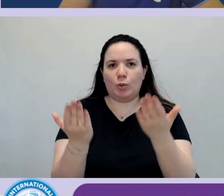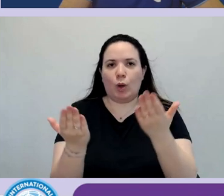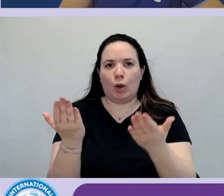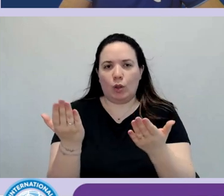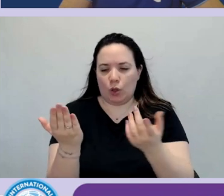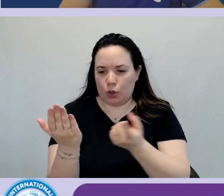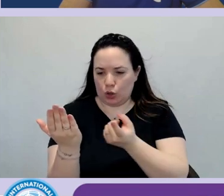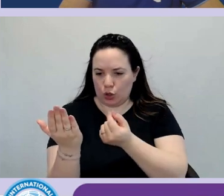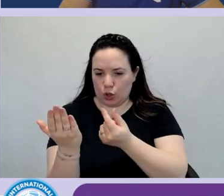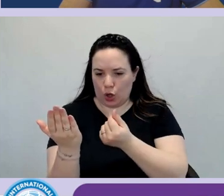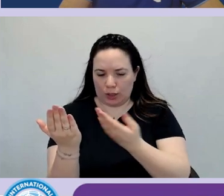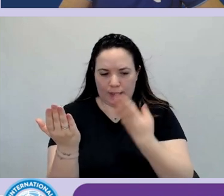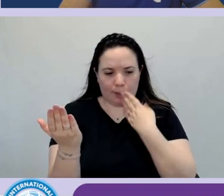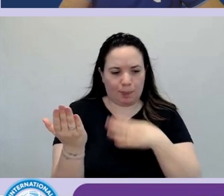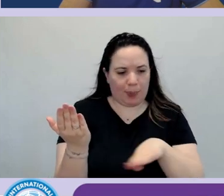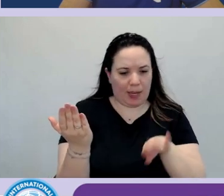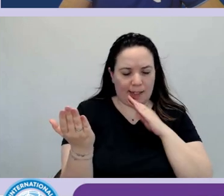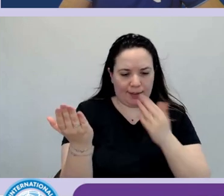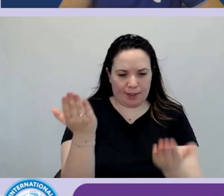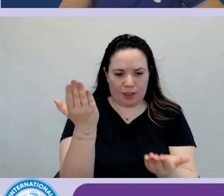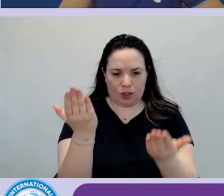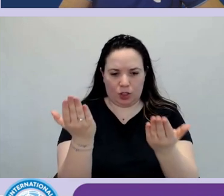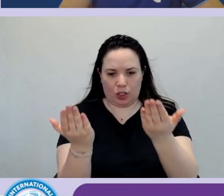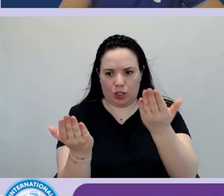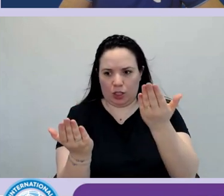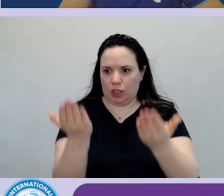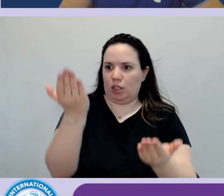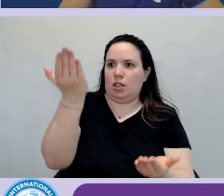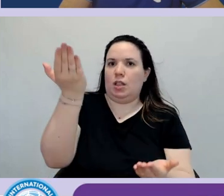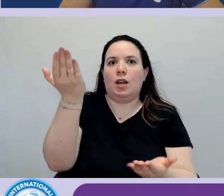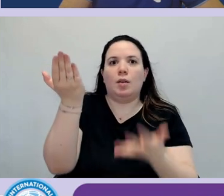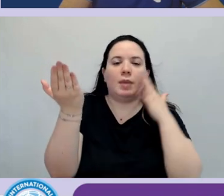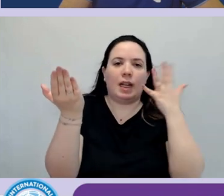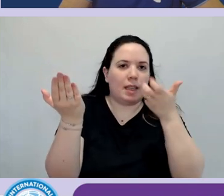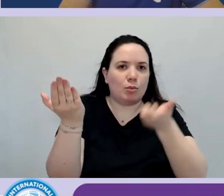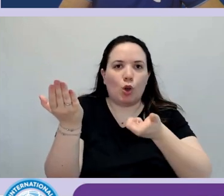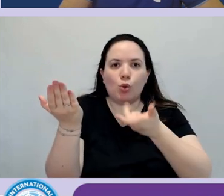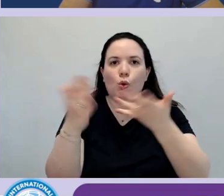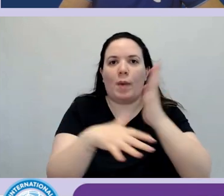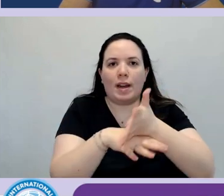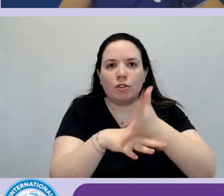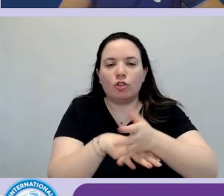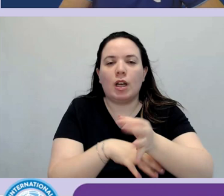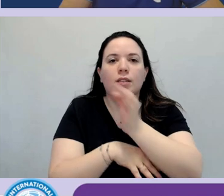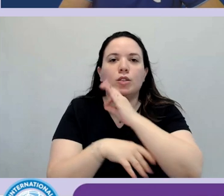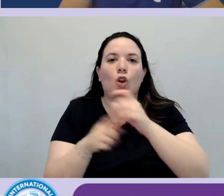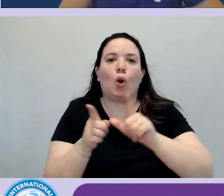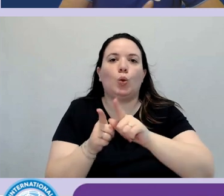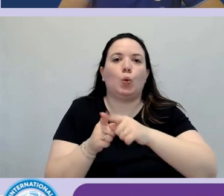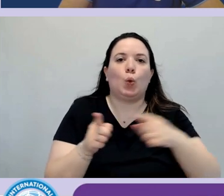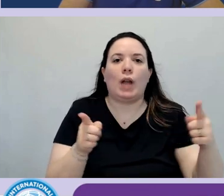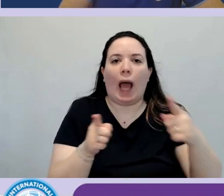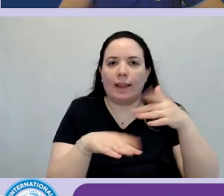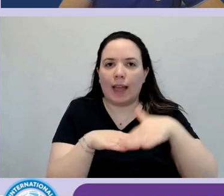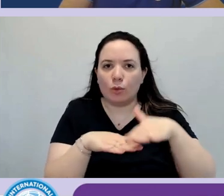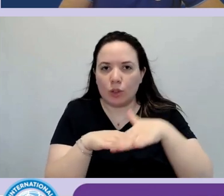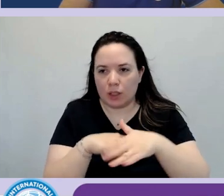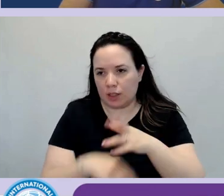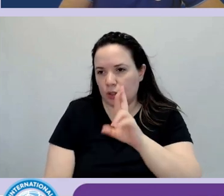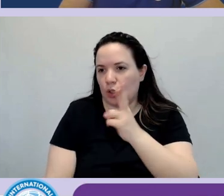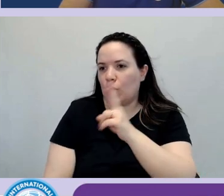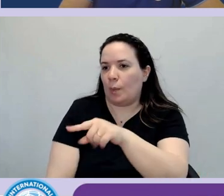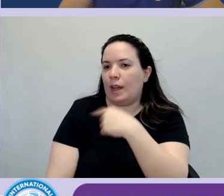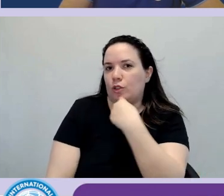e i benefici previsti Dunque il fatto no del numero di accessi della durata di utilizzo dunque alla fine come diceva